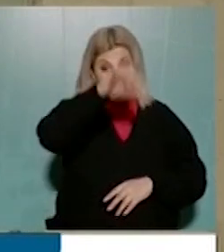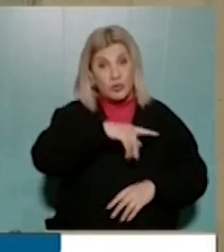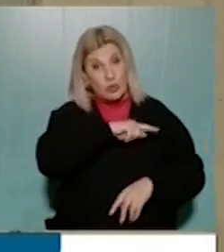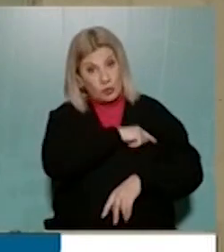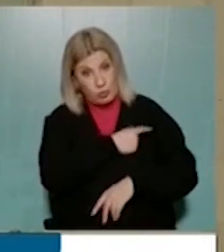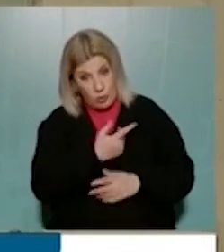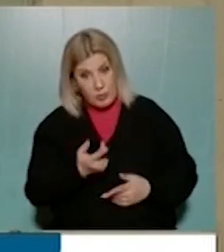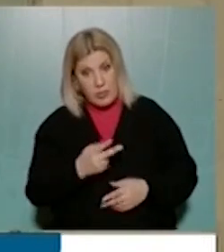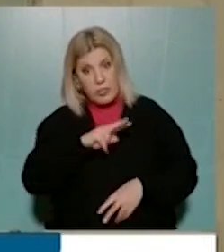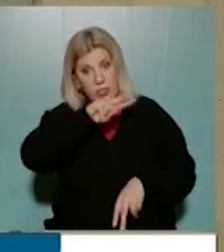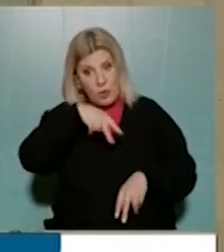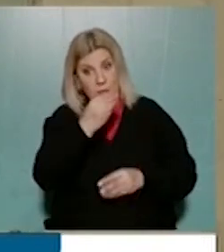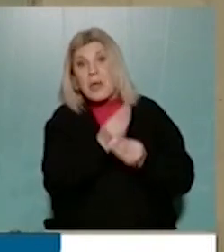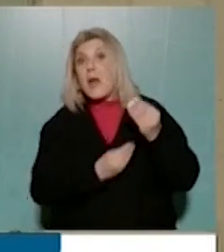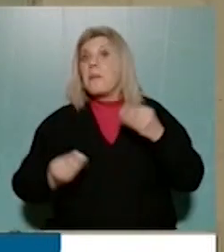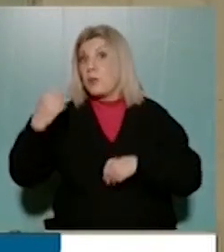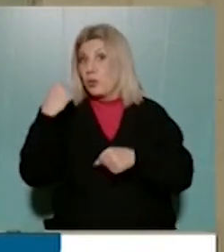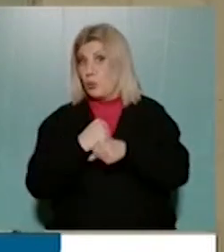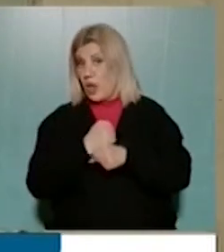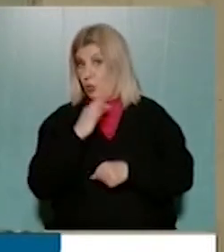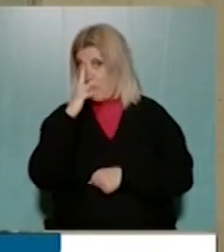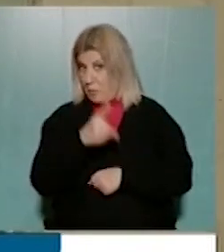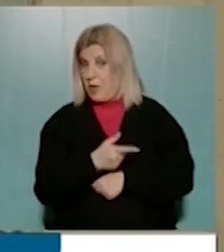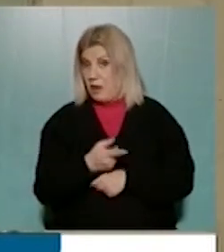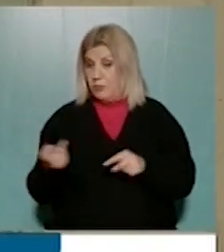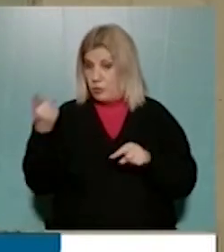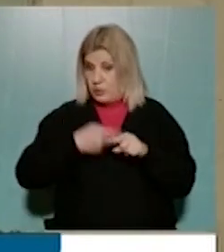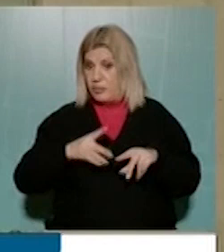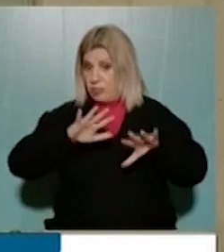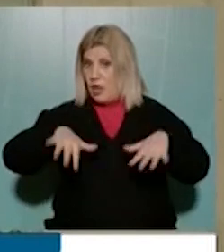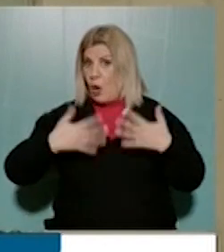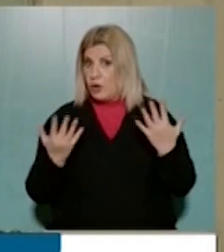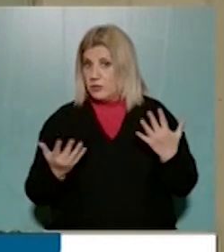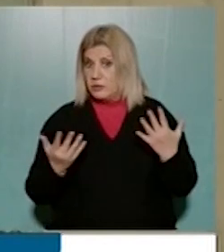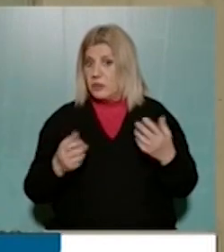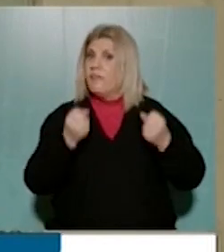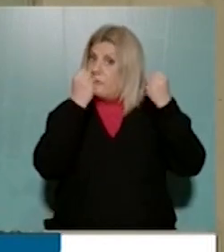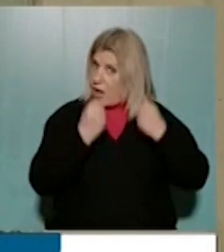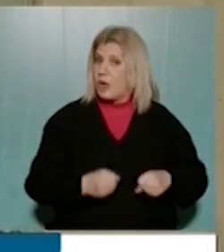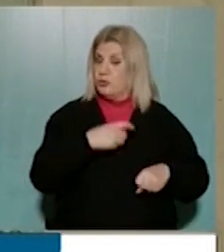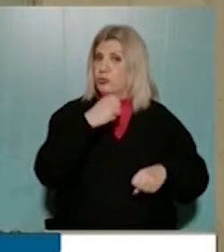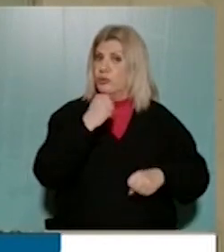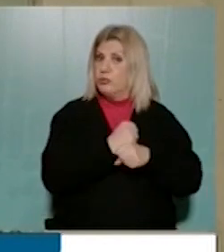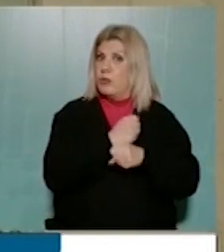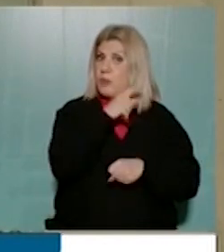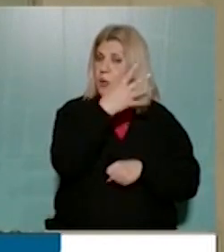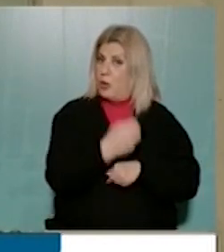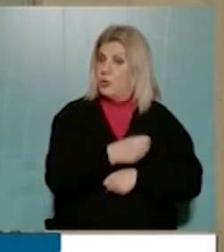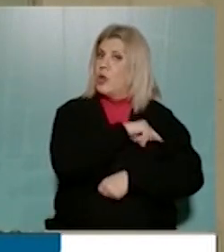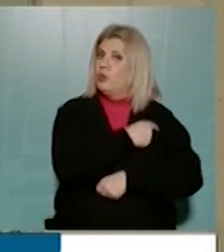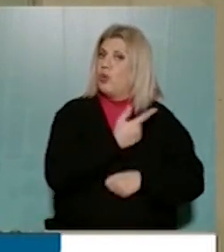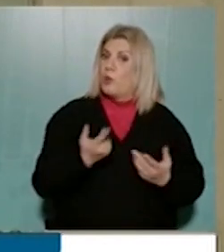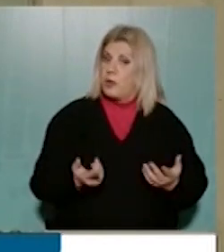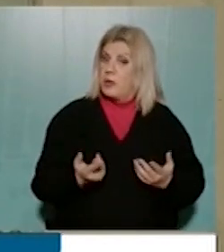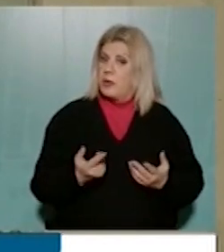βάση ύ ώρες δηλαδή παραπάνω κάθε μέρα προστίθονται ήδη στον τεράστιο φόρτο εργασίας των υγειονομικών ε η